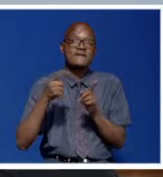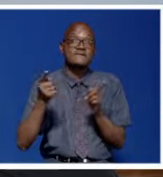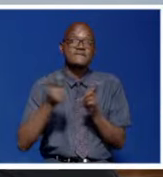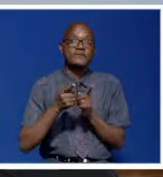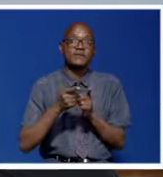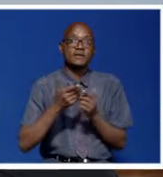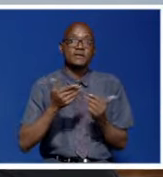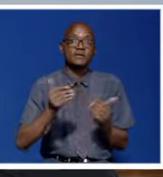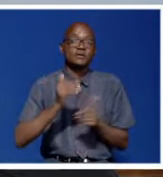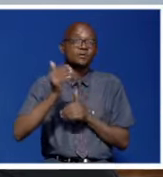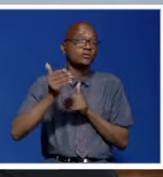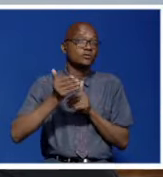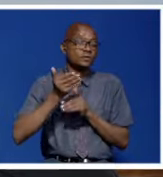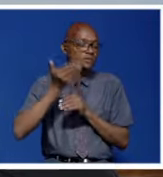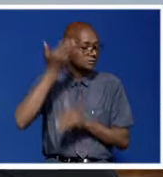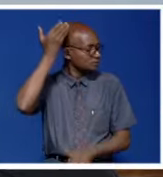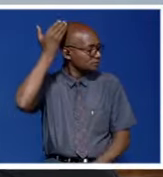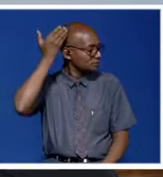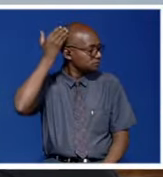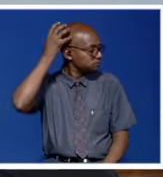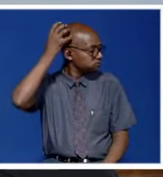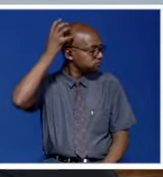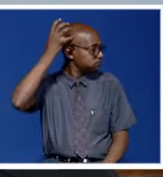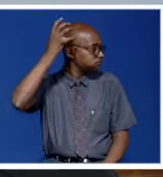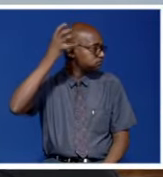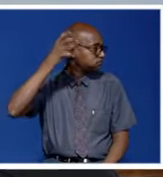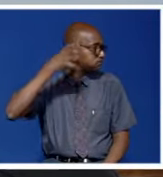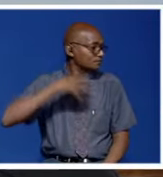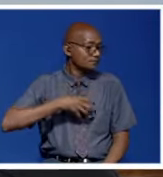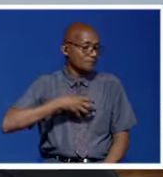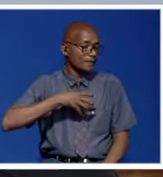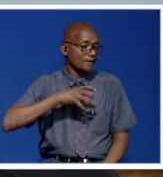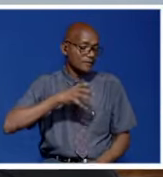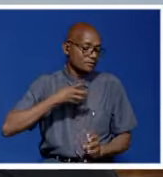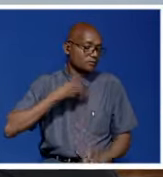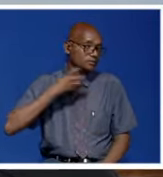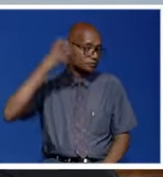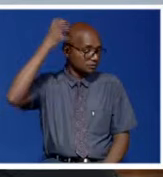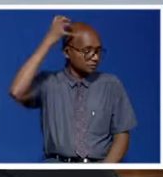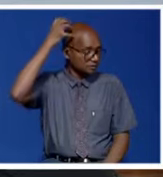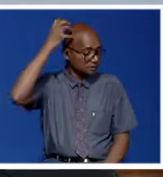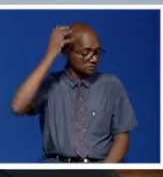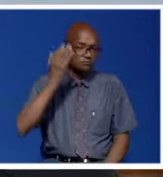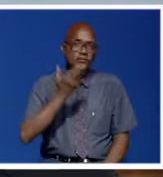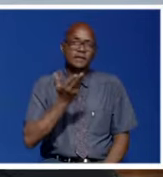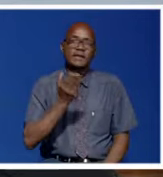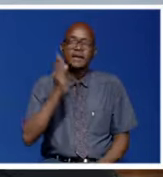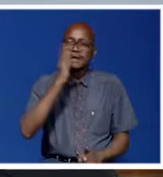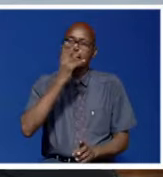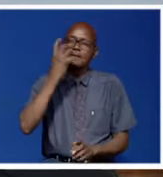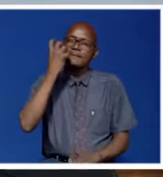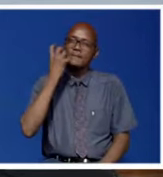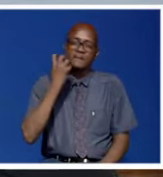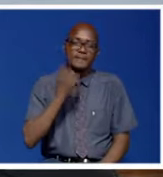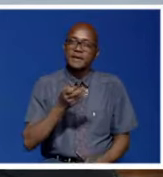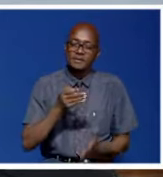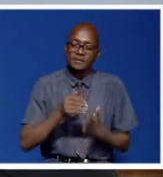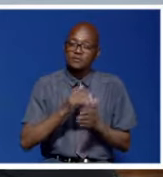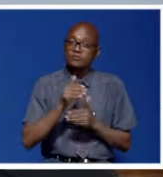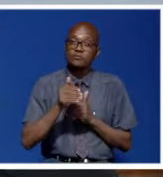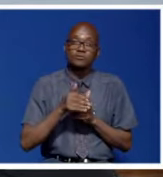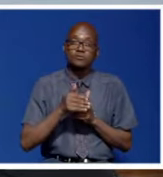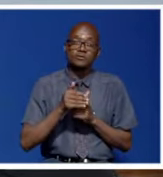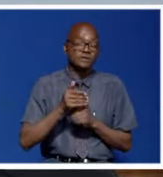ya kurudisha ile fuvu kichwani nafanyika. Mwingine anakuja kwenye hali mbaya sana. Mpaka aje kupona kwa ajili ya ile fuvu kurudi